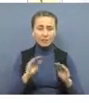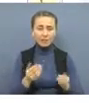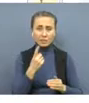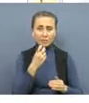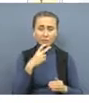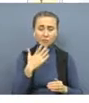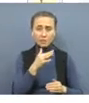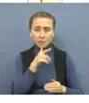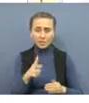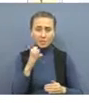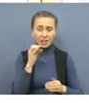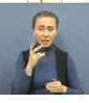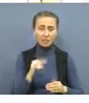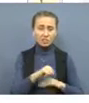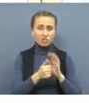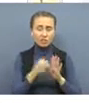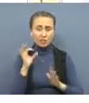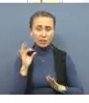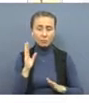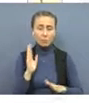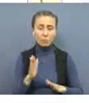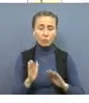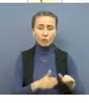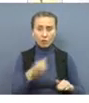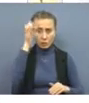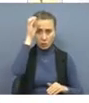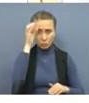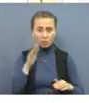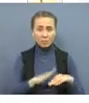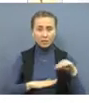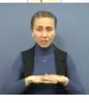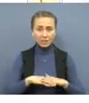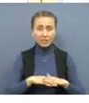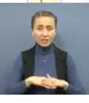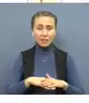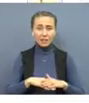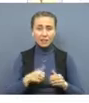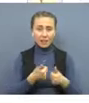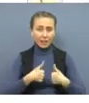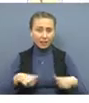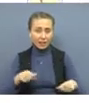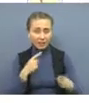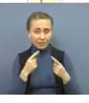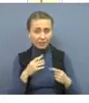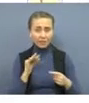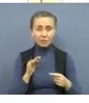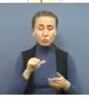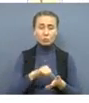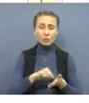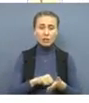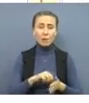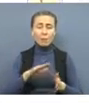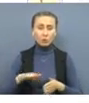Сакена Сейфуллина. 16 октября пройдет научно-практическая конференция. В ней примут участие ученые и потомки легендарного